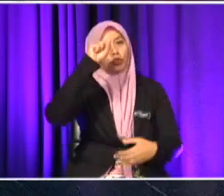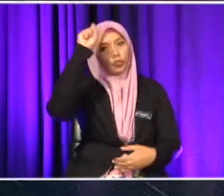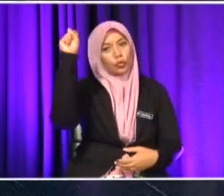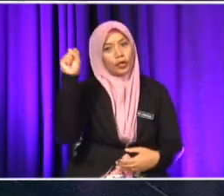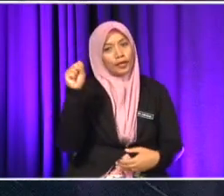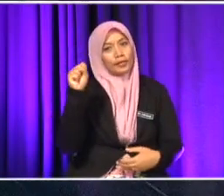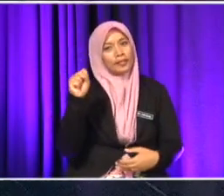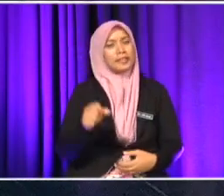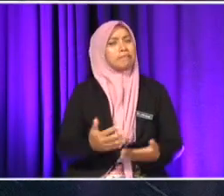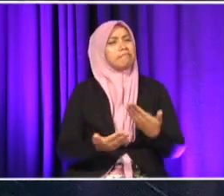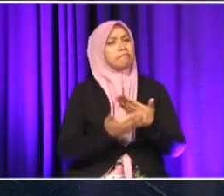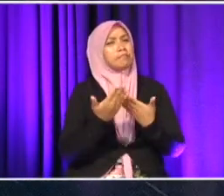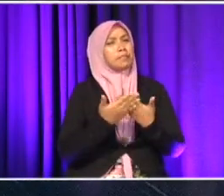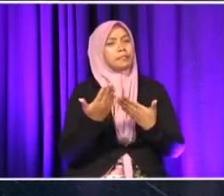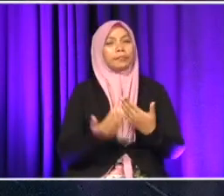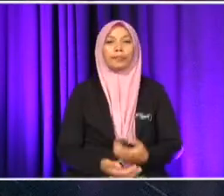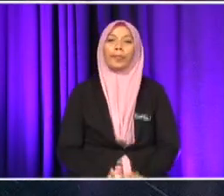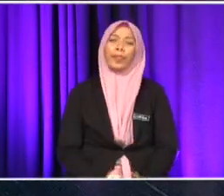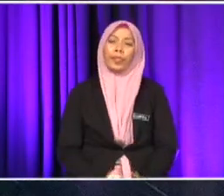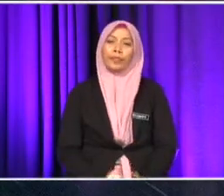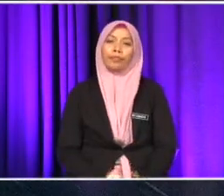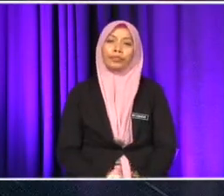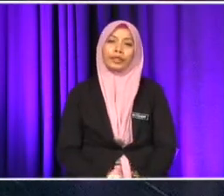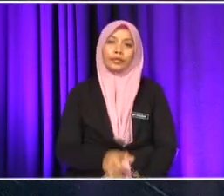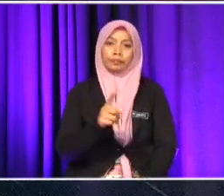untuk menjawab betul nah